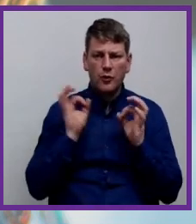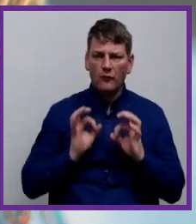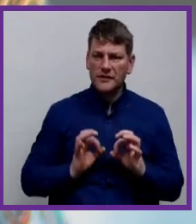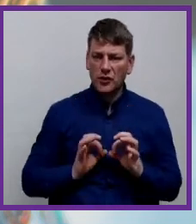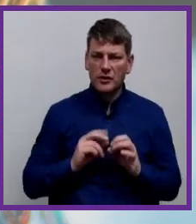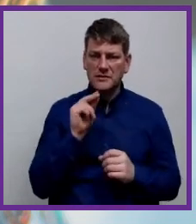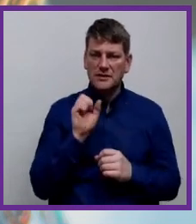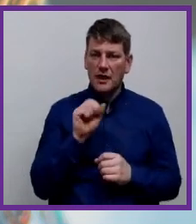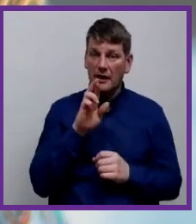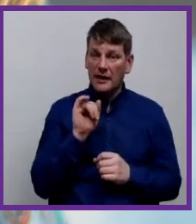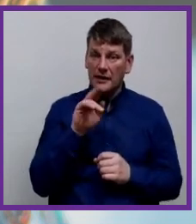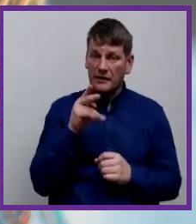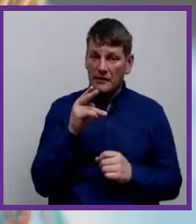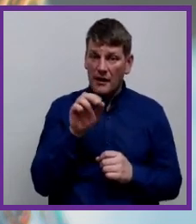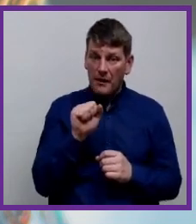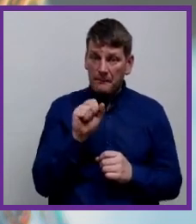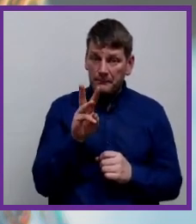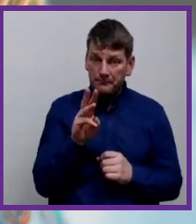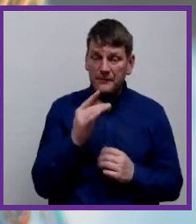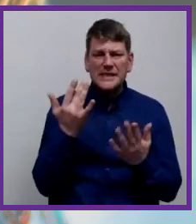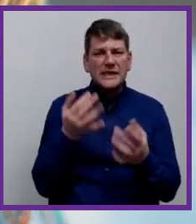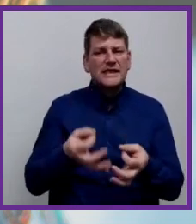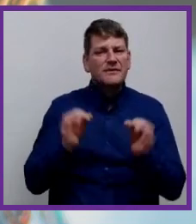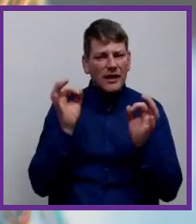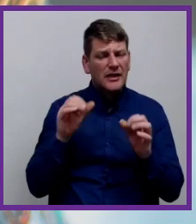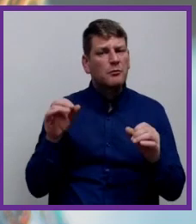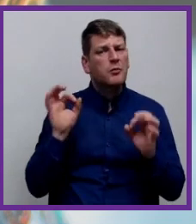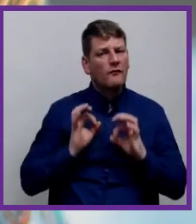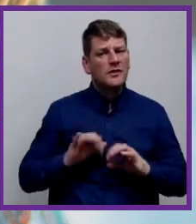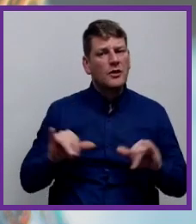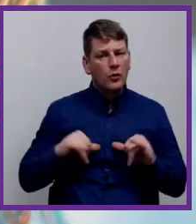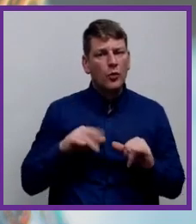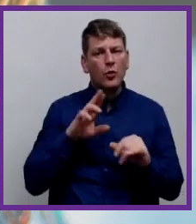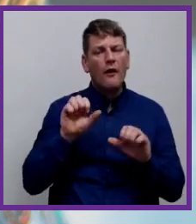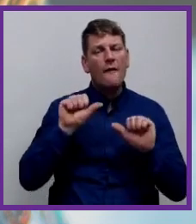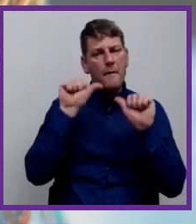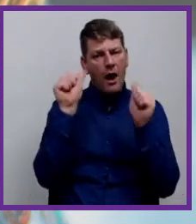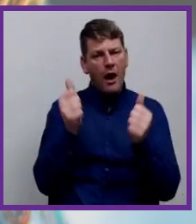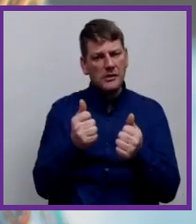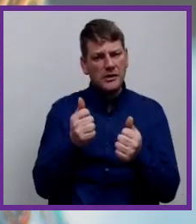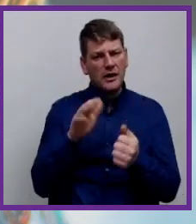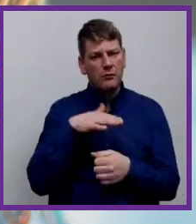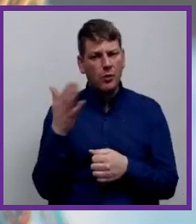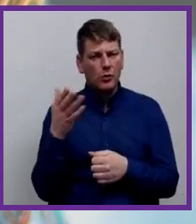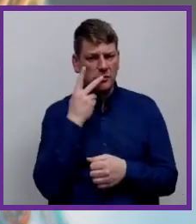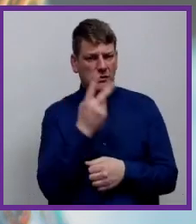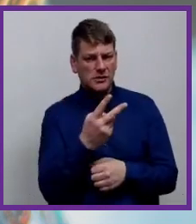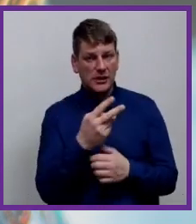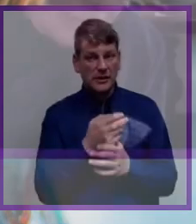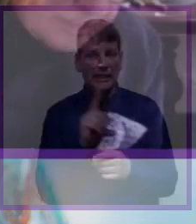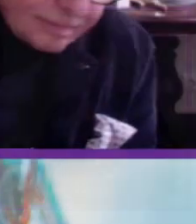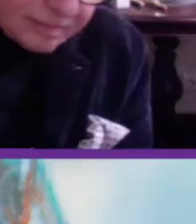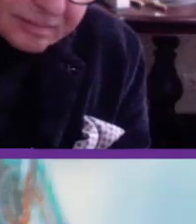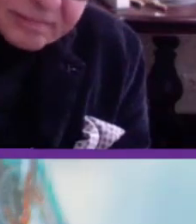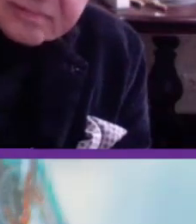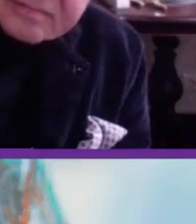Zariņam. Cik svarīgi profesora kungs no mākslinieka perspektīvas ir